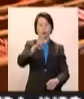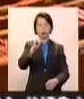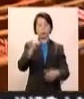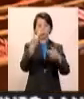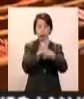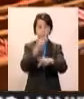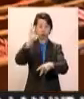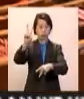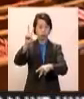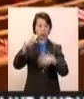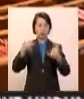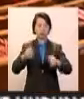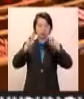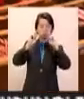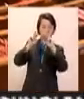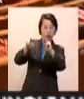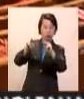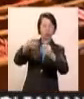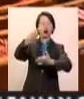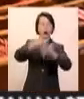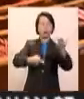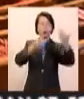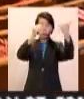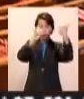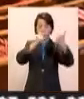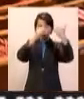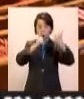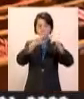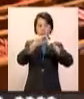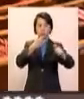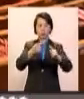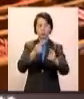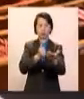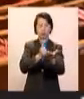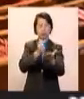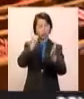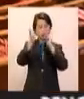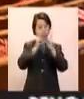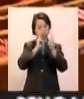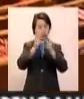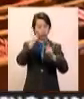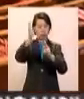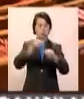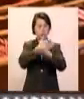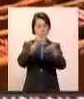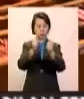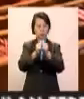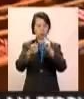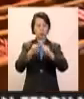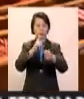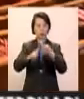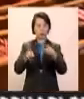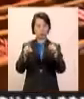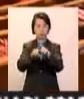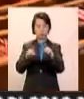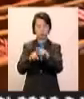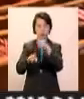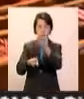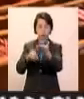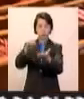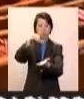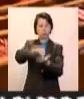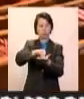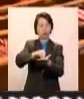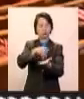Kita saksikan apakah harapan daripada amanat yang bakal disampaikan bersama rakan setugas Mohan Chin Asami di pusat